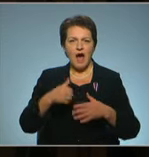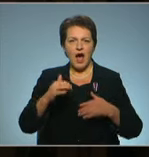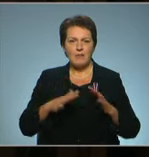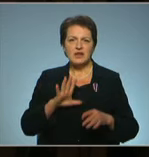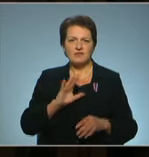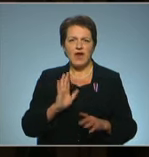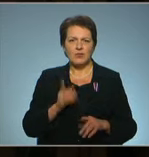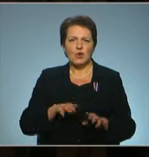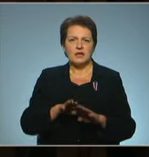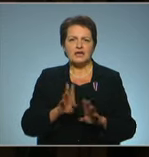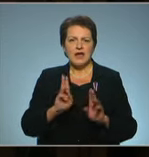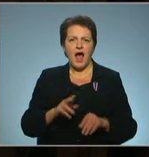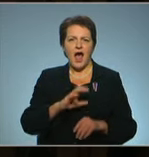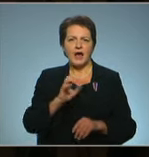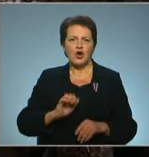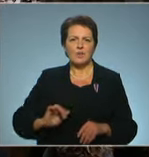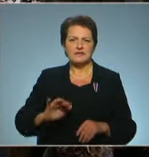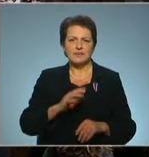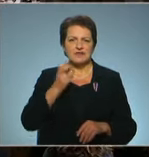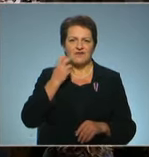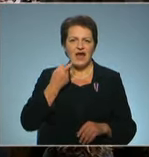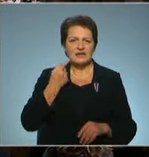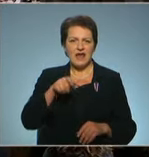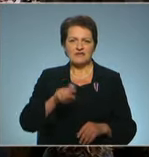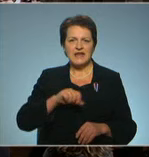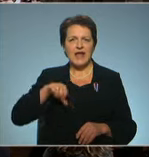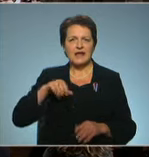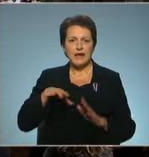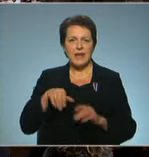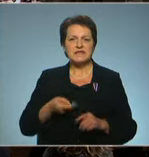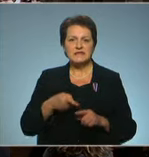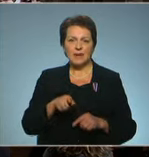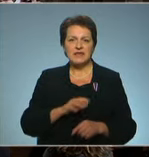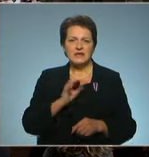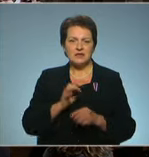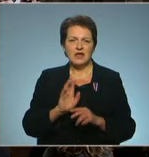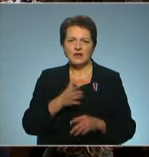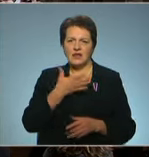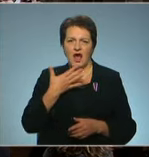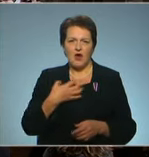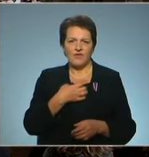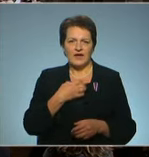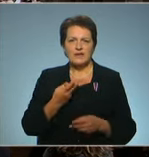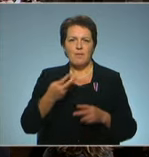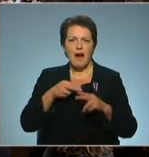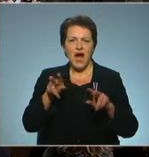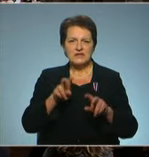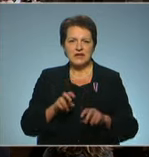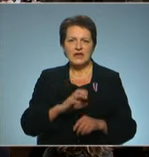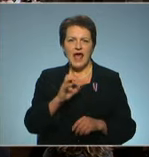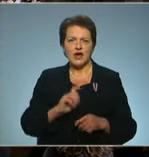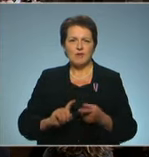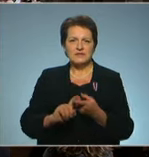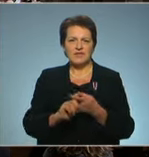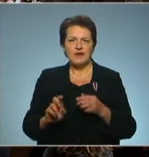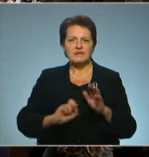kā Eiropas ģimenes vectēvs, neilgi pēc tam sacīja, ka nav vajadzīgs pārskatīt Eiropas Savienības